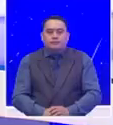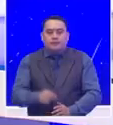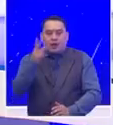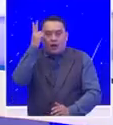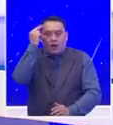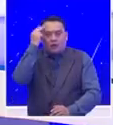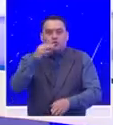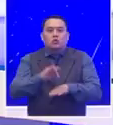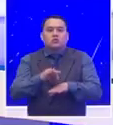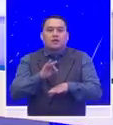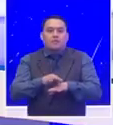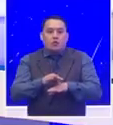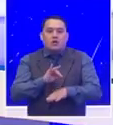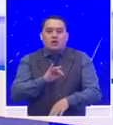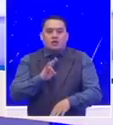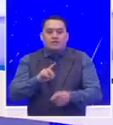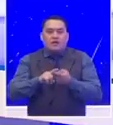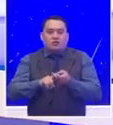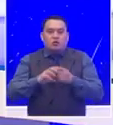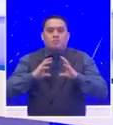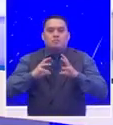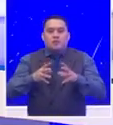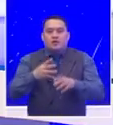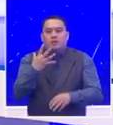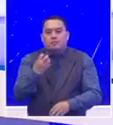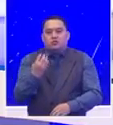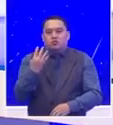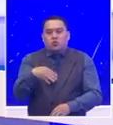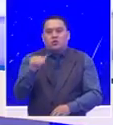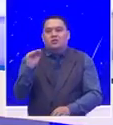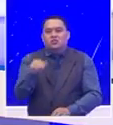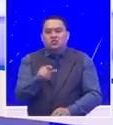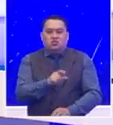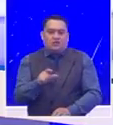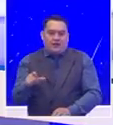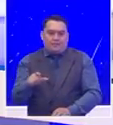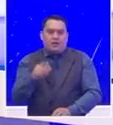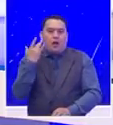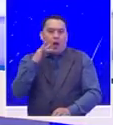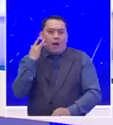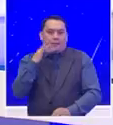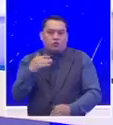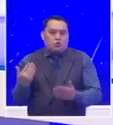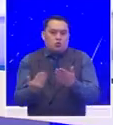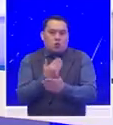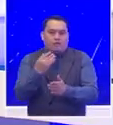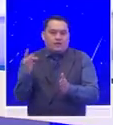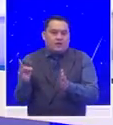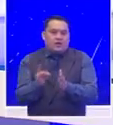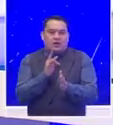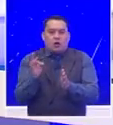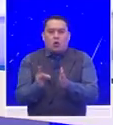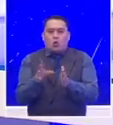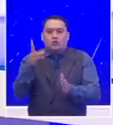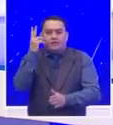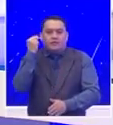Количество зараженных коронавирусной инфекцией в мире перевалило за 540 тысяч человек. США поставил новый антирекорд, обогнав Китай